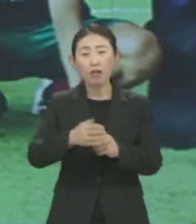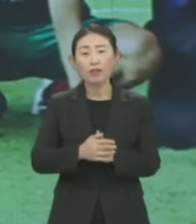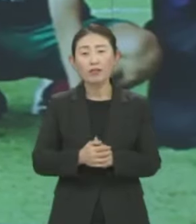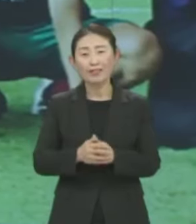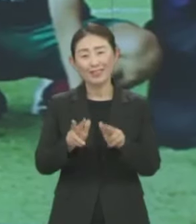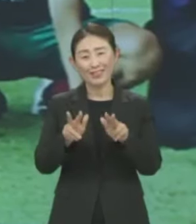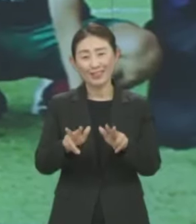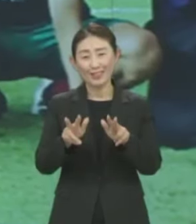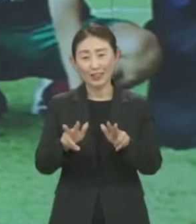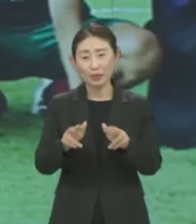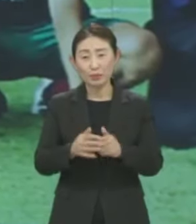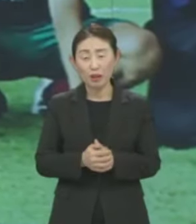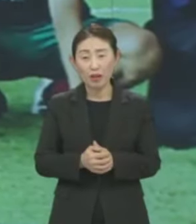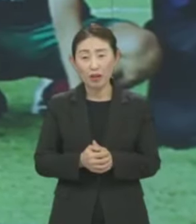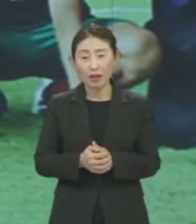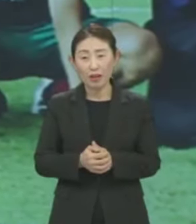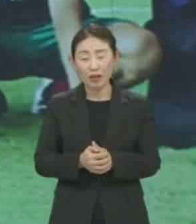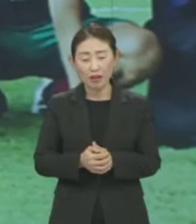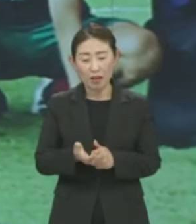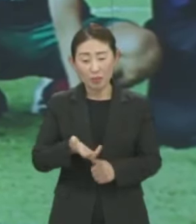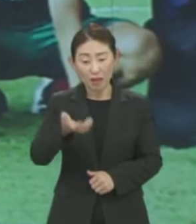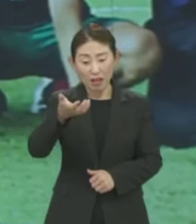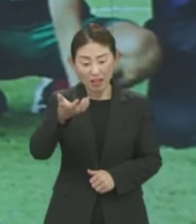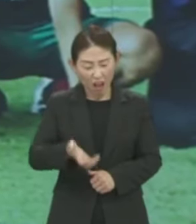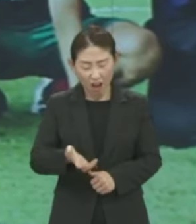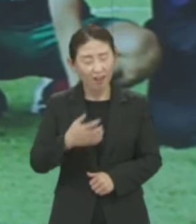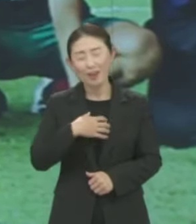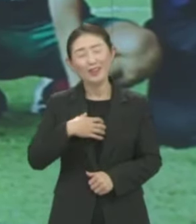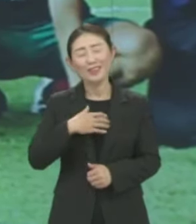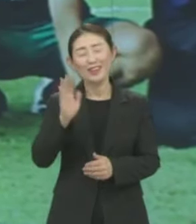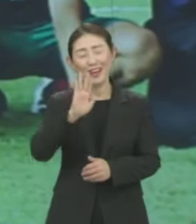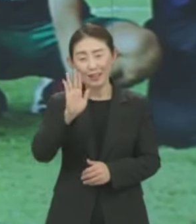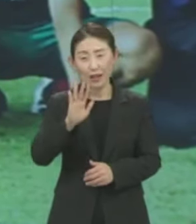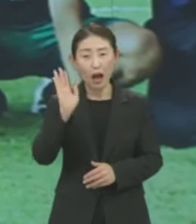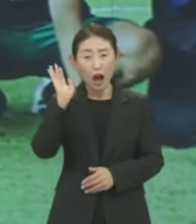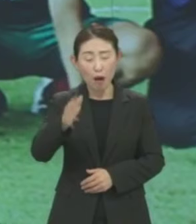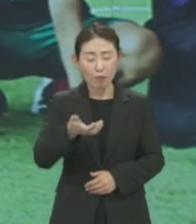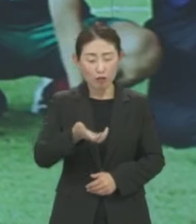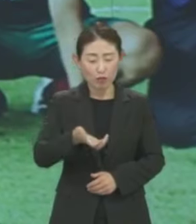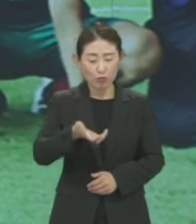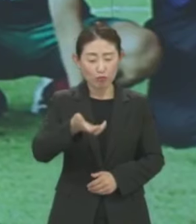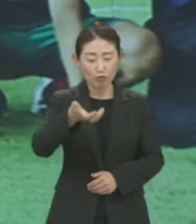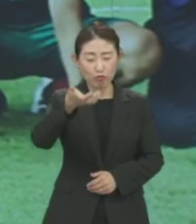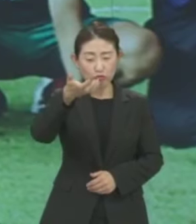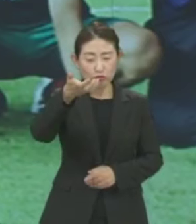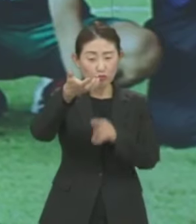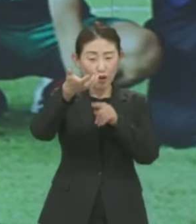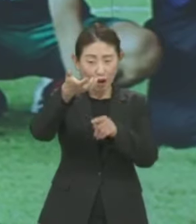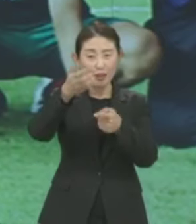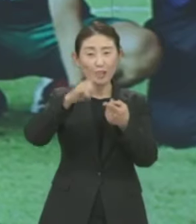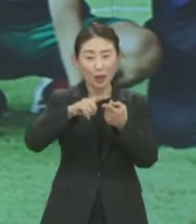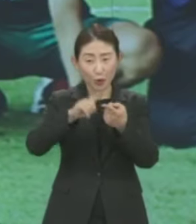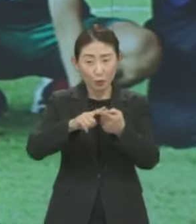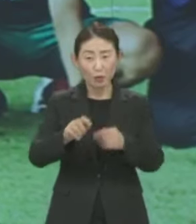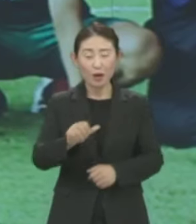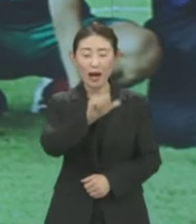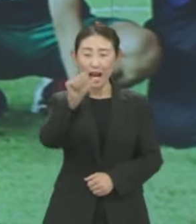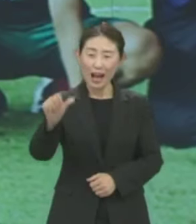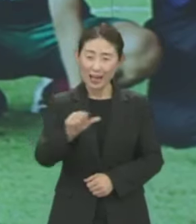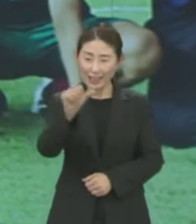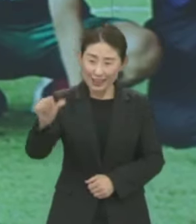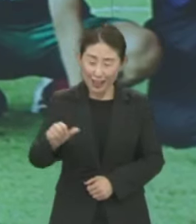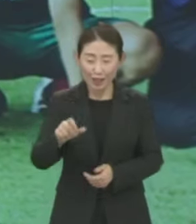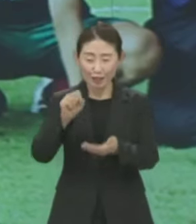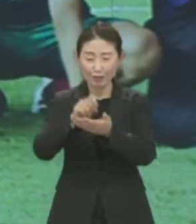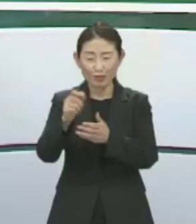이제는 강등권을 걱정하는 팀이 아니라 앞으로는 상위권에 쭉 남아서 아시아 챔피언스